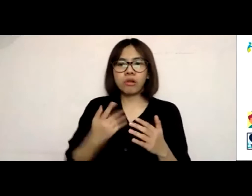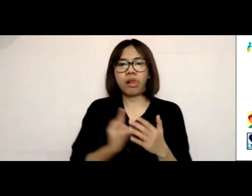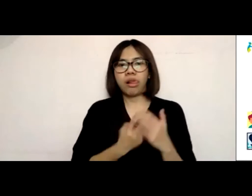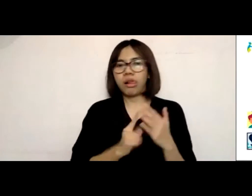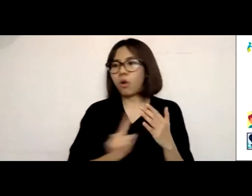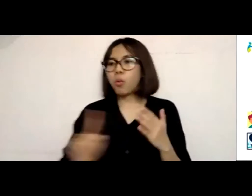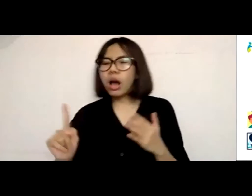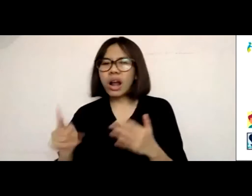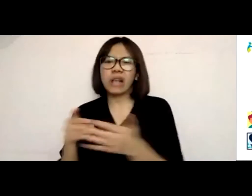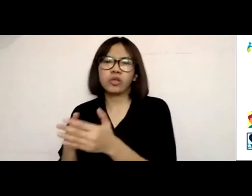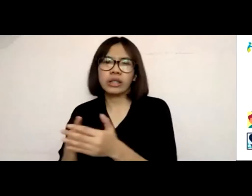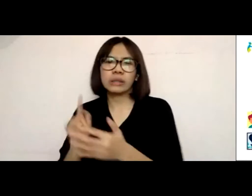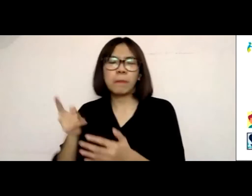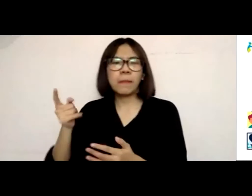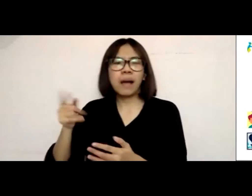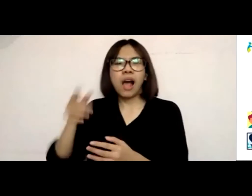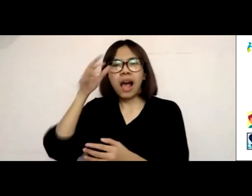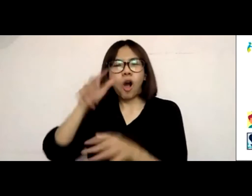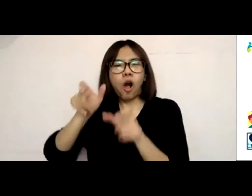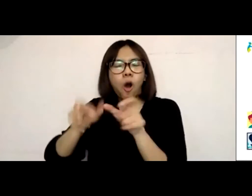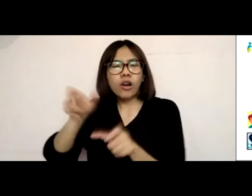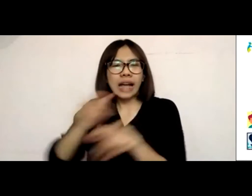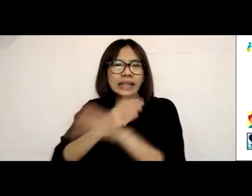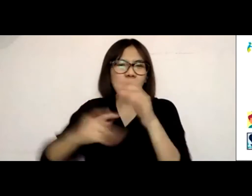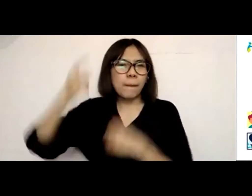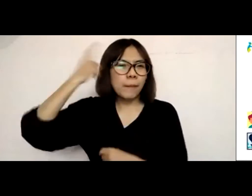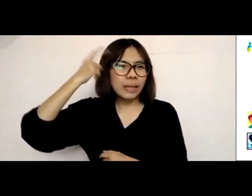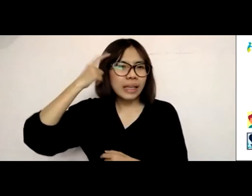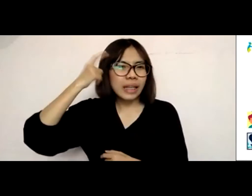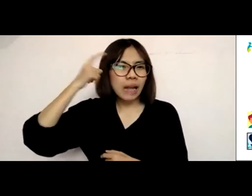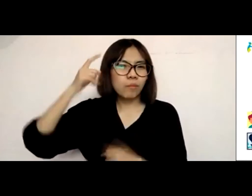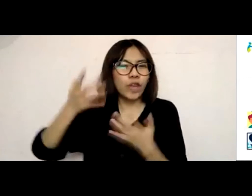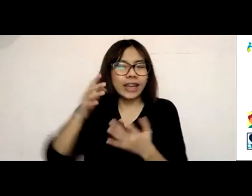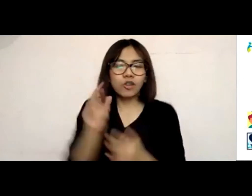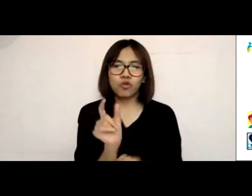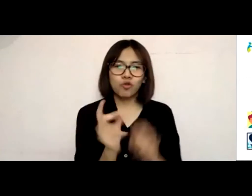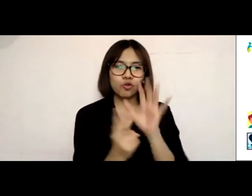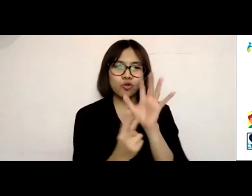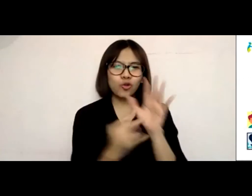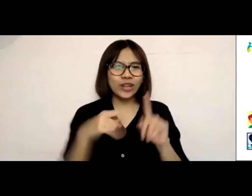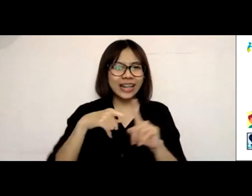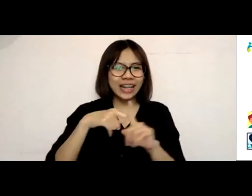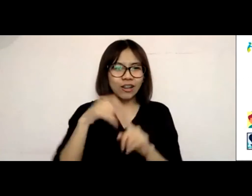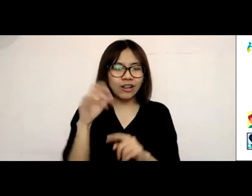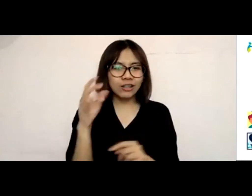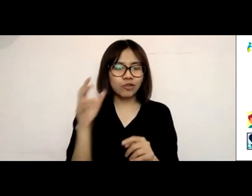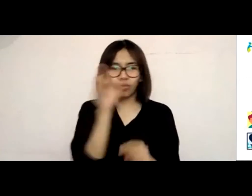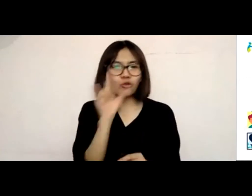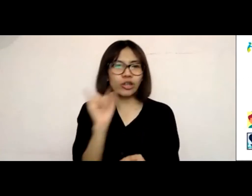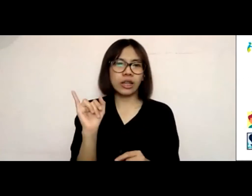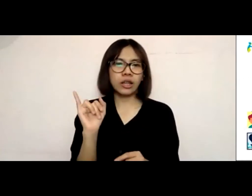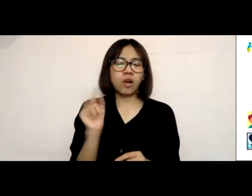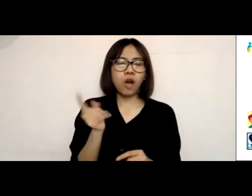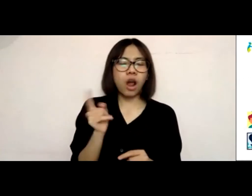mungkin unik, jadi mereka akan sulit kalau mereka harus mengikuti pola pandang perusahaan secara